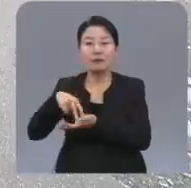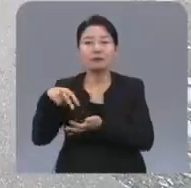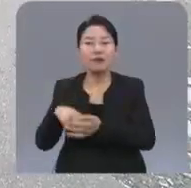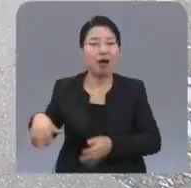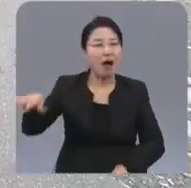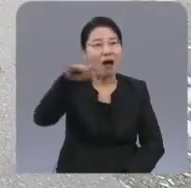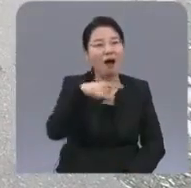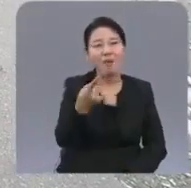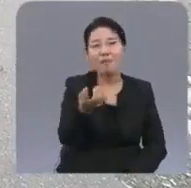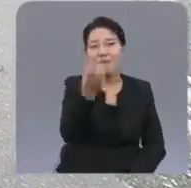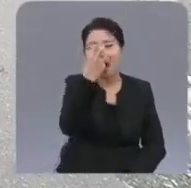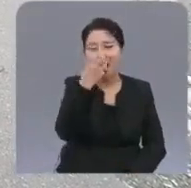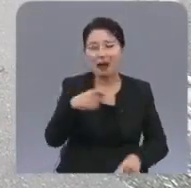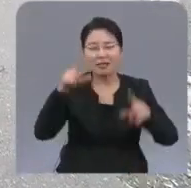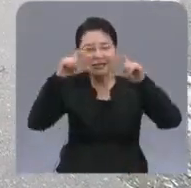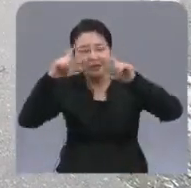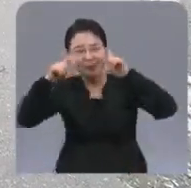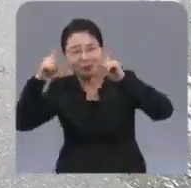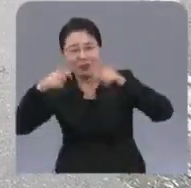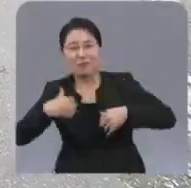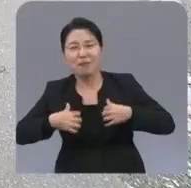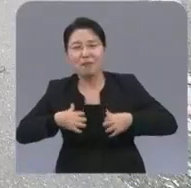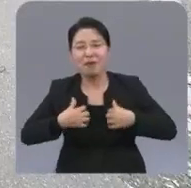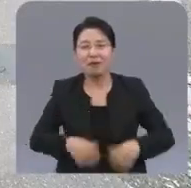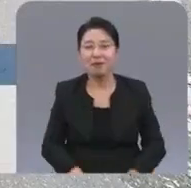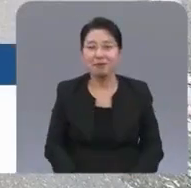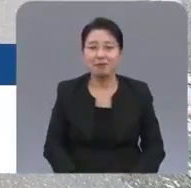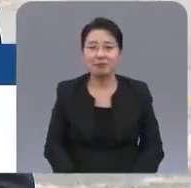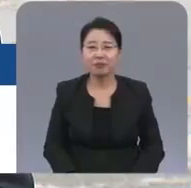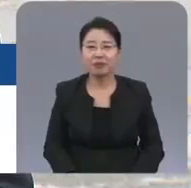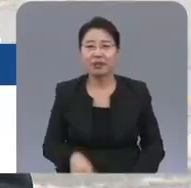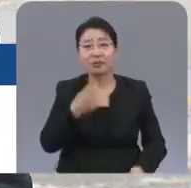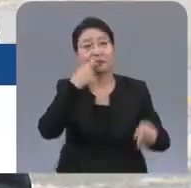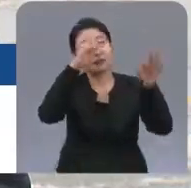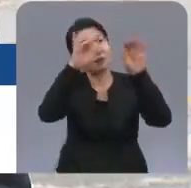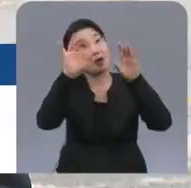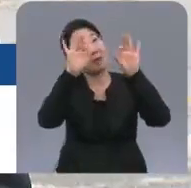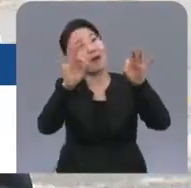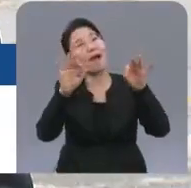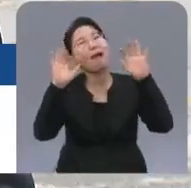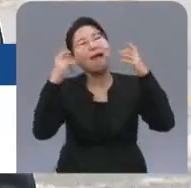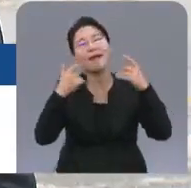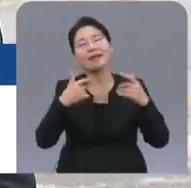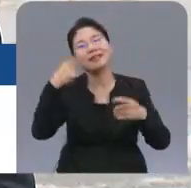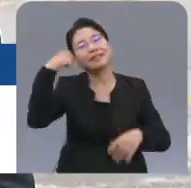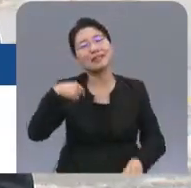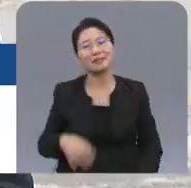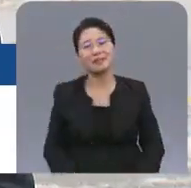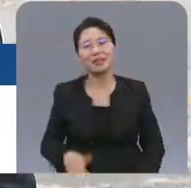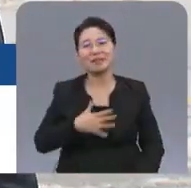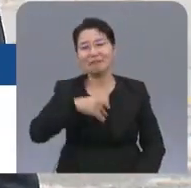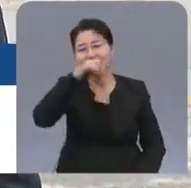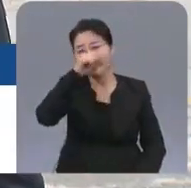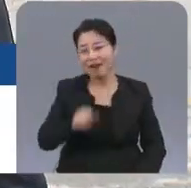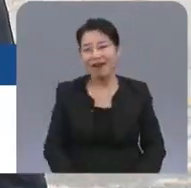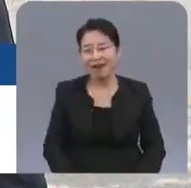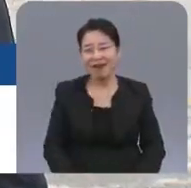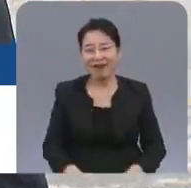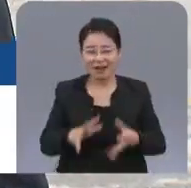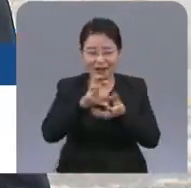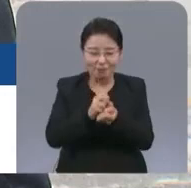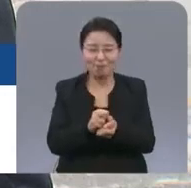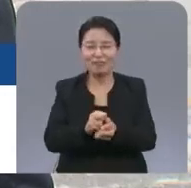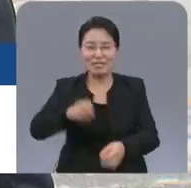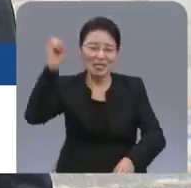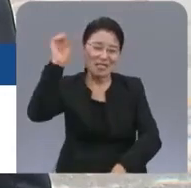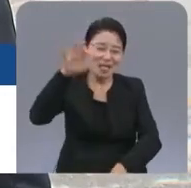ghi lại những tấm hình lưu niệm với cảnh tuyết trắng một du khách đến từ Tịnh ki chia sẻ cảm thấy tinh thần Phấn đấn khi nhìn thấy tuyết như